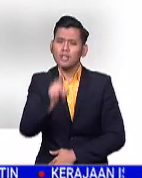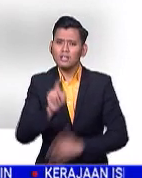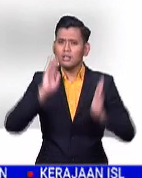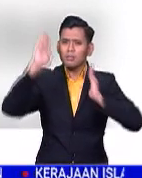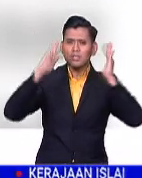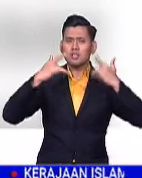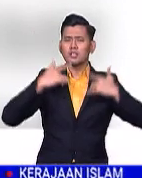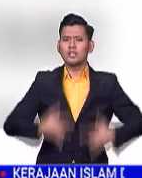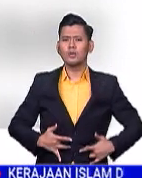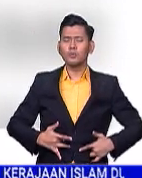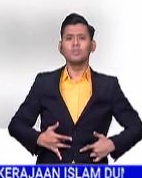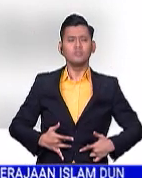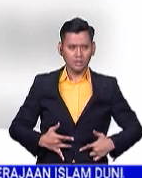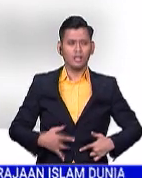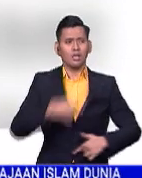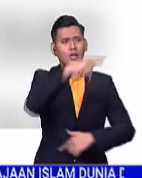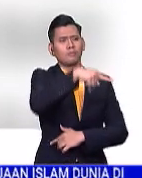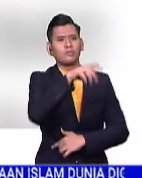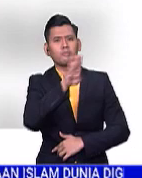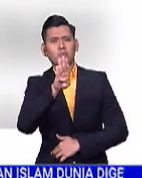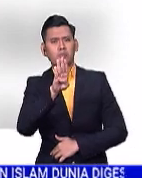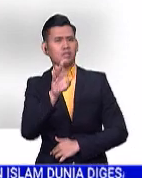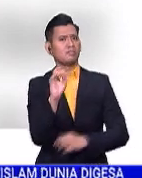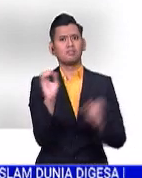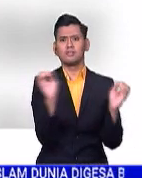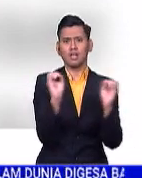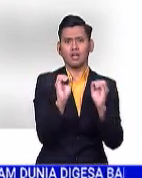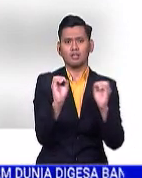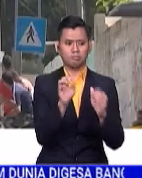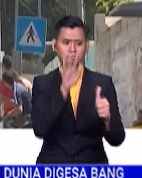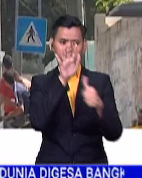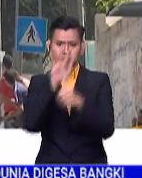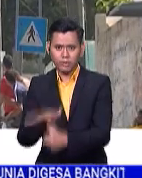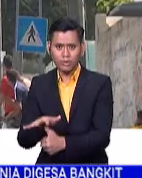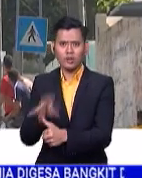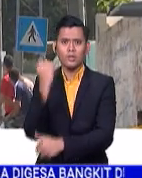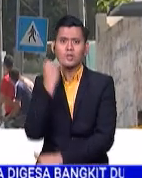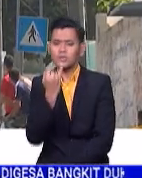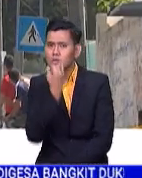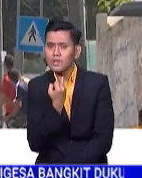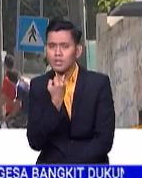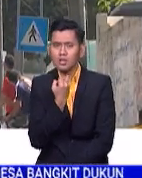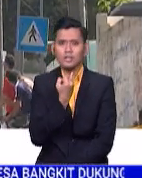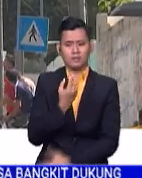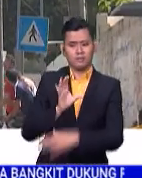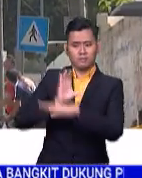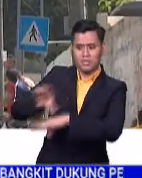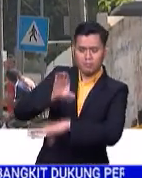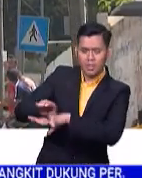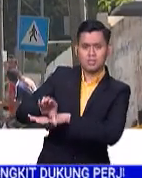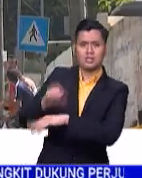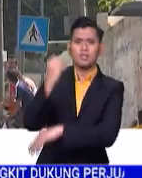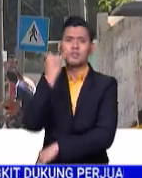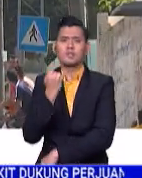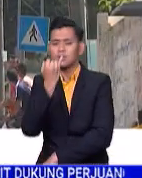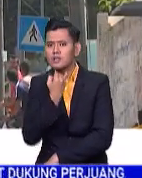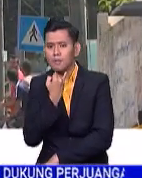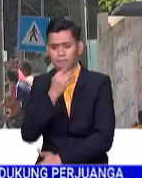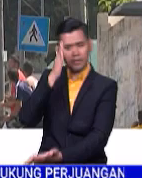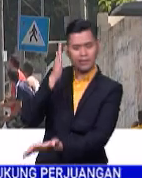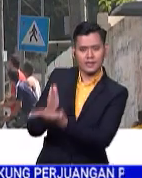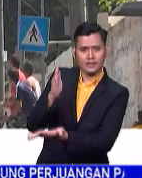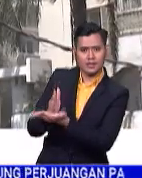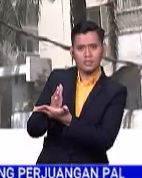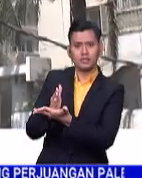Majlis Keselamatan PBB yang gagal mengutuk tindakan Israel serta menggesa keganasan ke atas rakyat Palestin